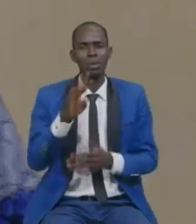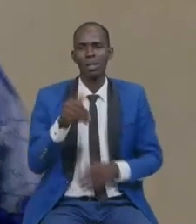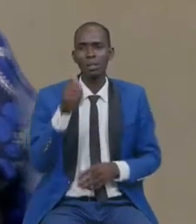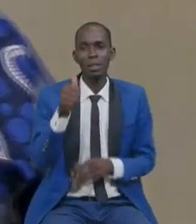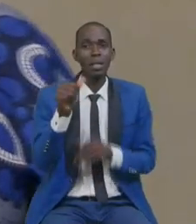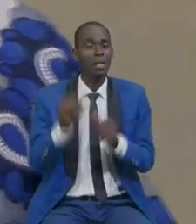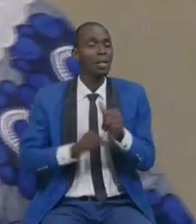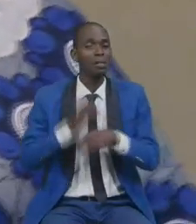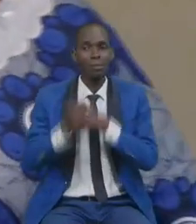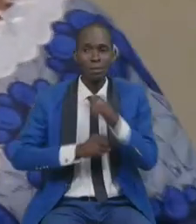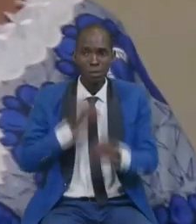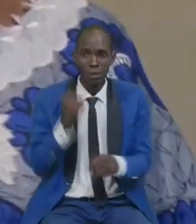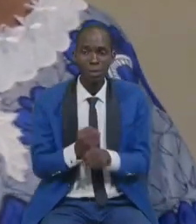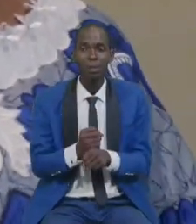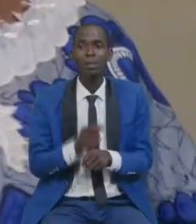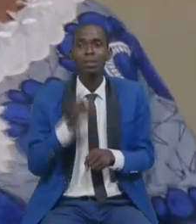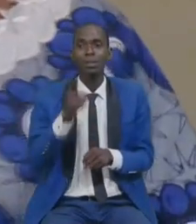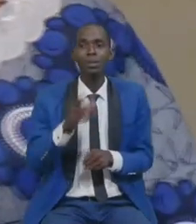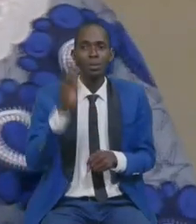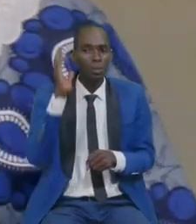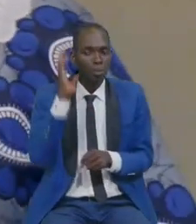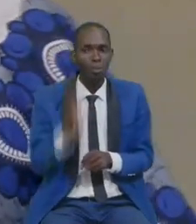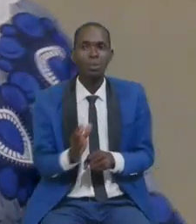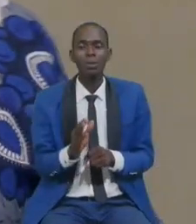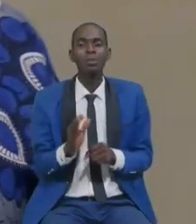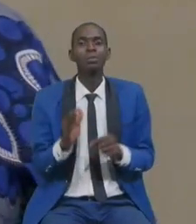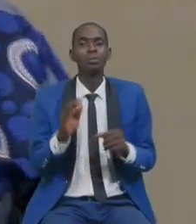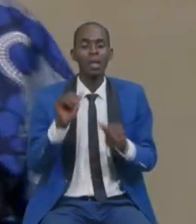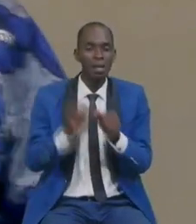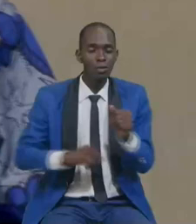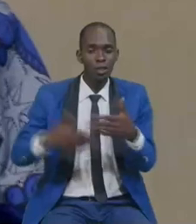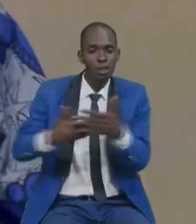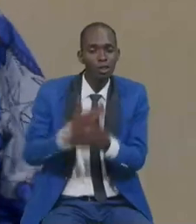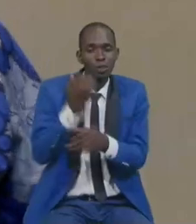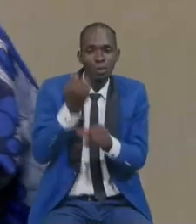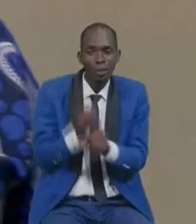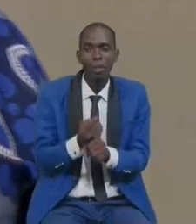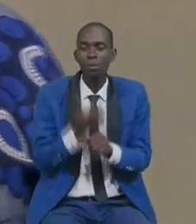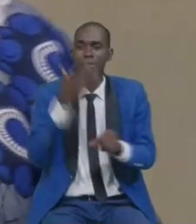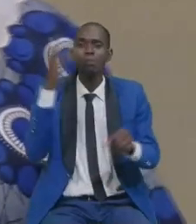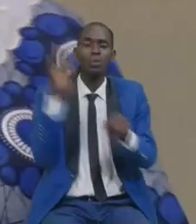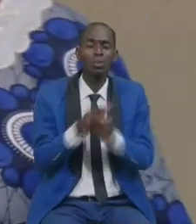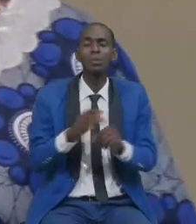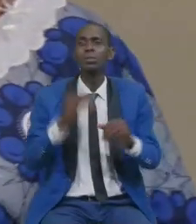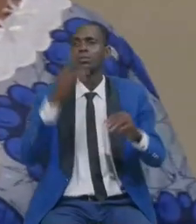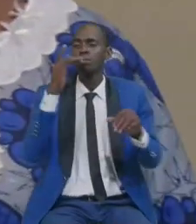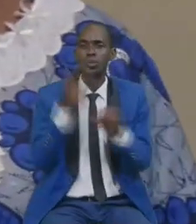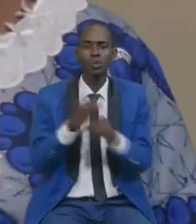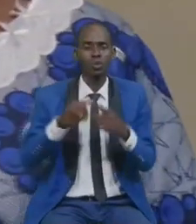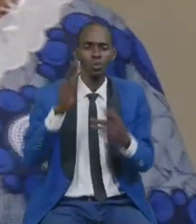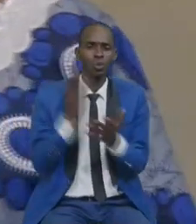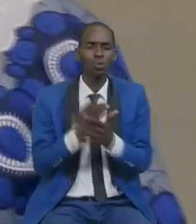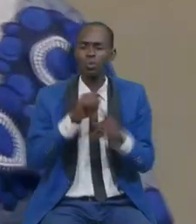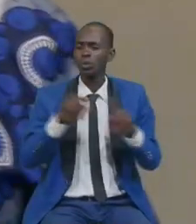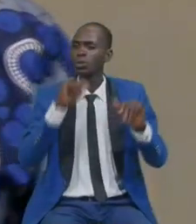j'étais un toxicomane. Je faisais des résolutions de nouvelle année, chaque année, sans succès. Je n'arrivais pas à cesser